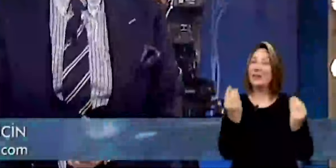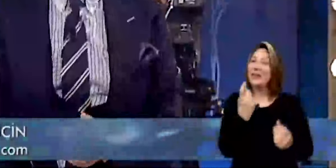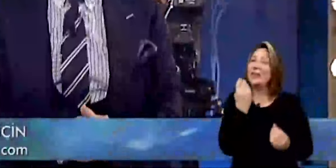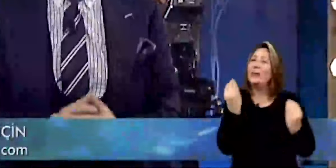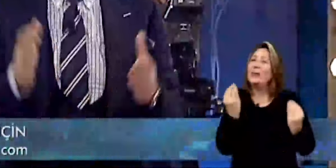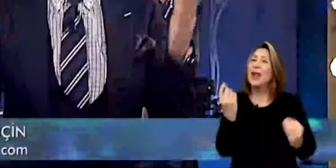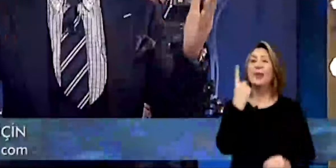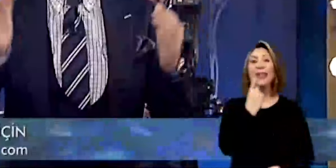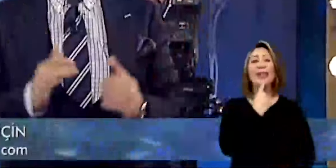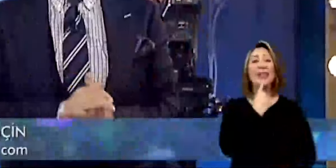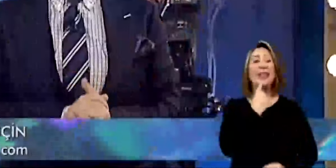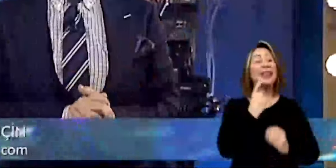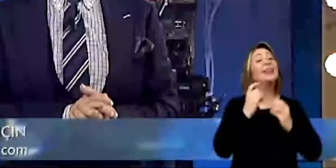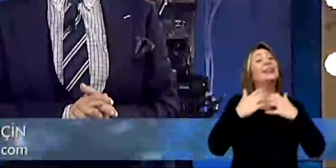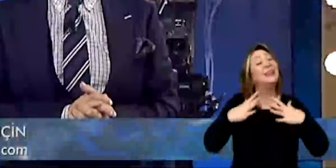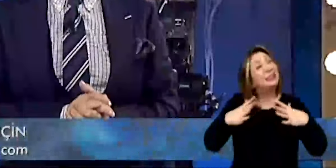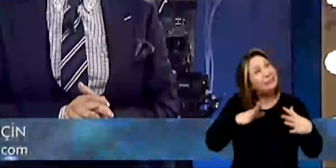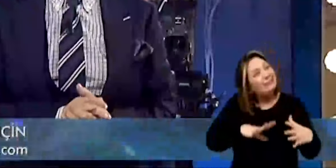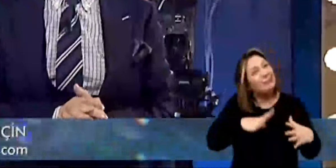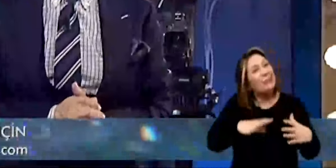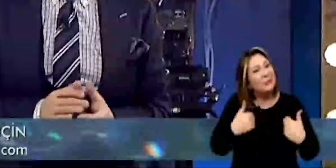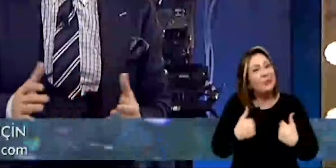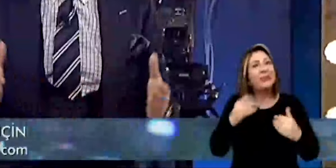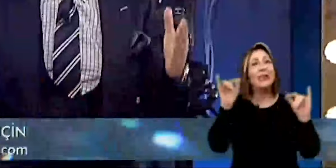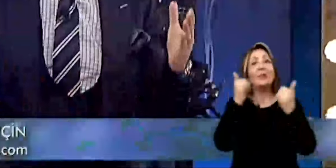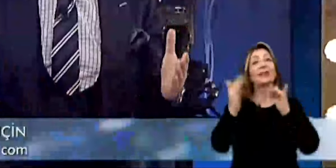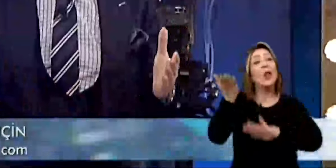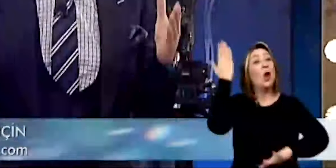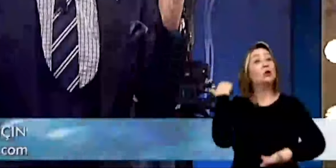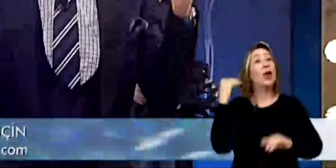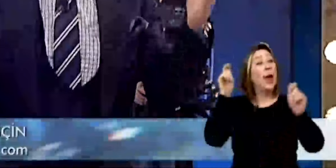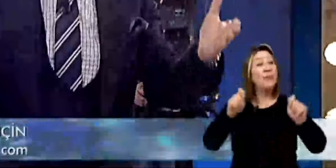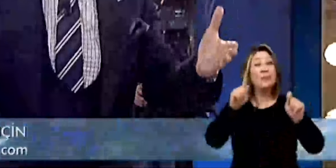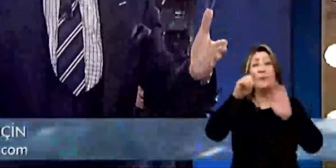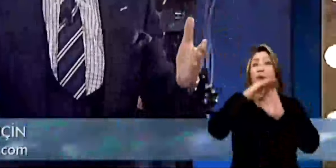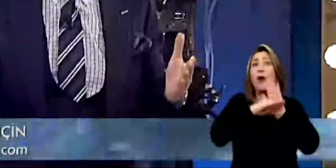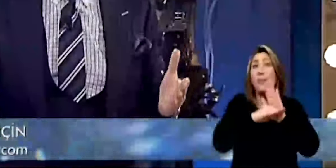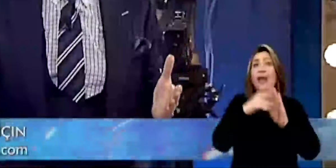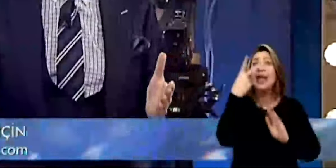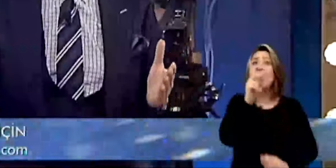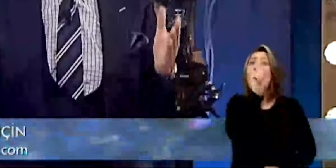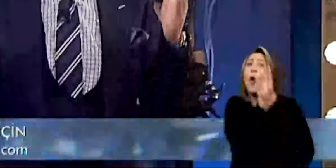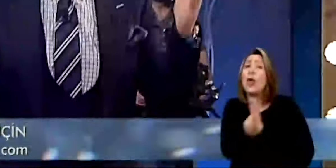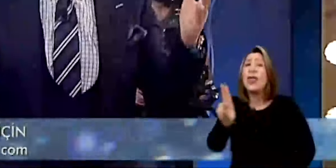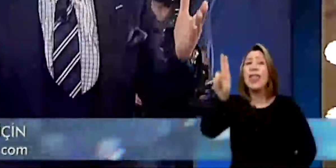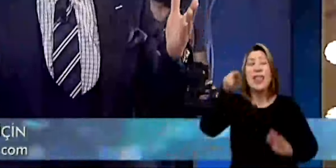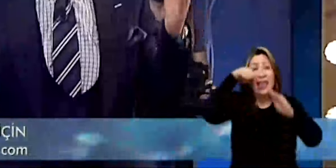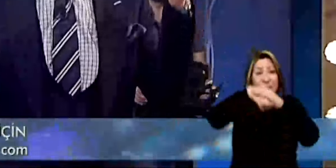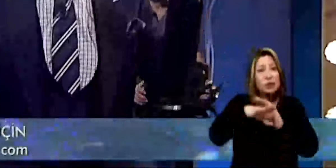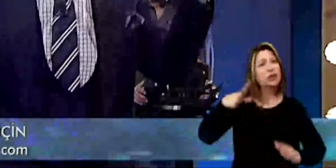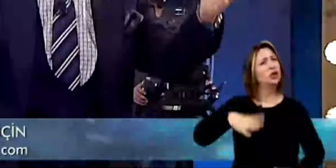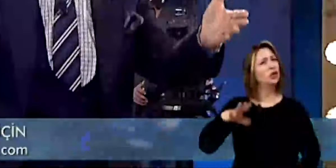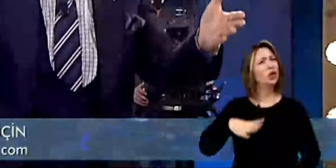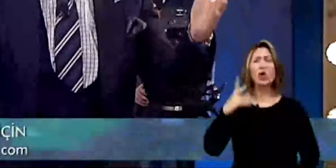yıl diliyoruz. Ama hemen yılbaşından önce yaptığımız programda bizim 2017'ye gireceğimizi,